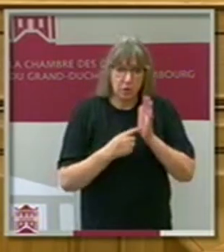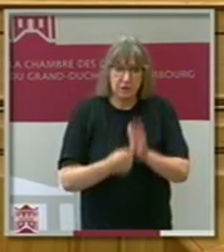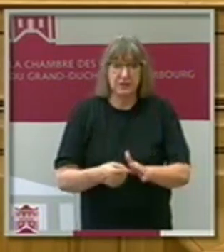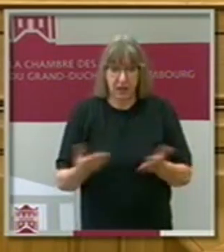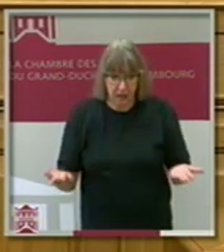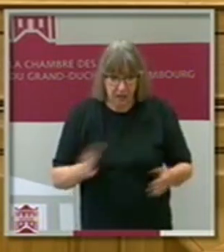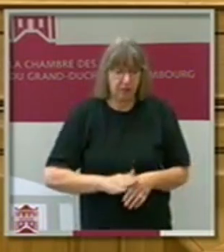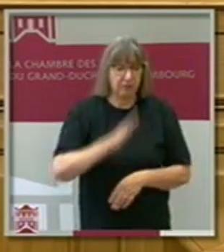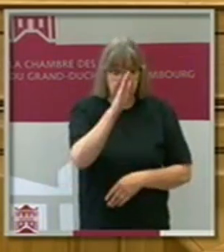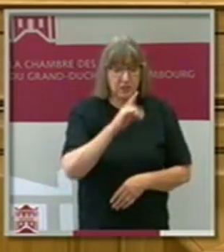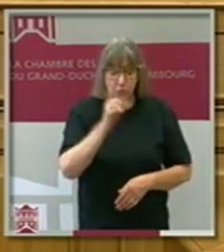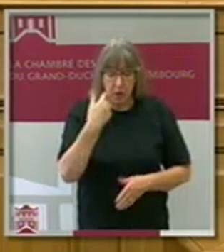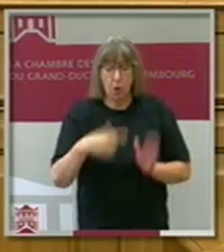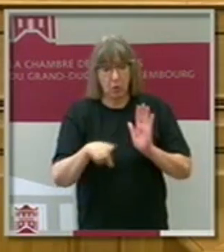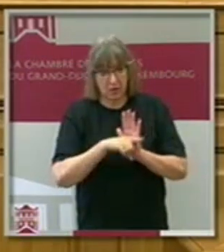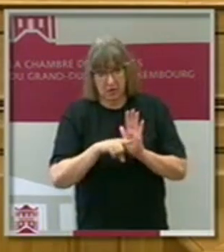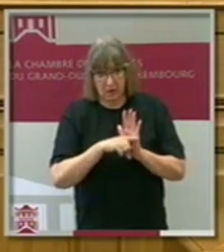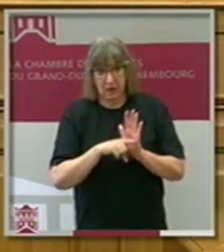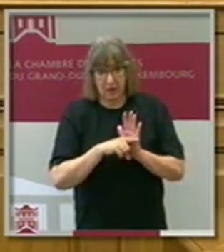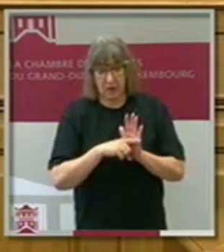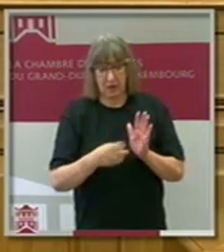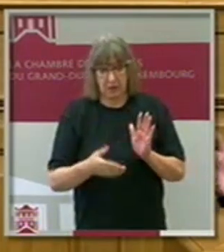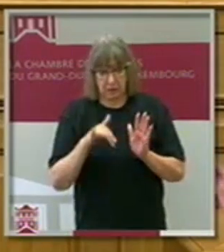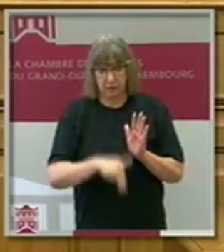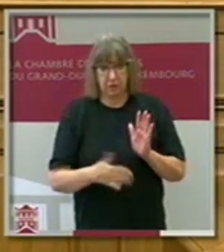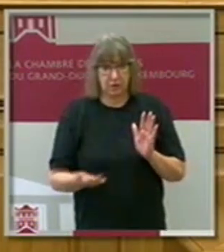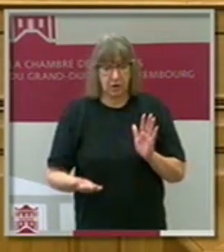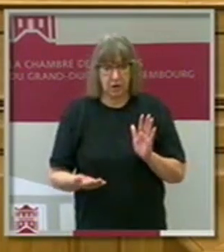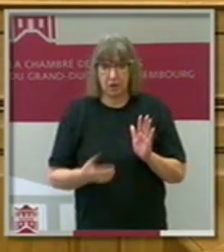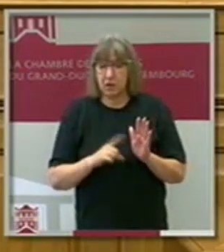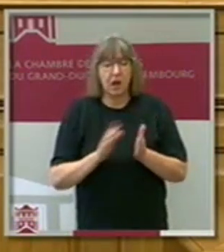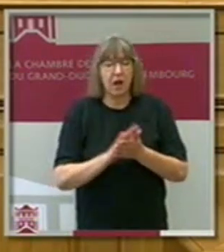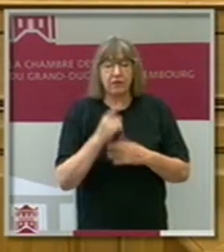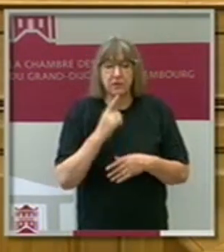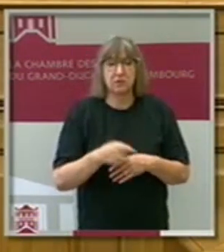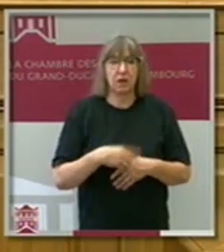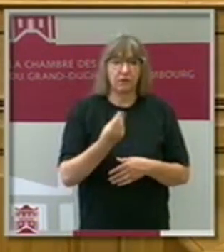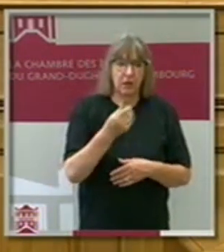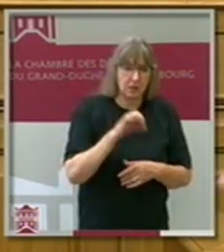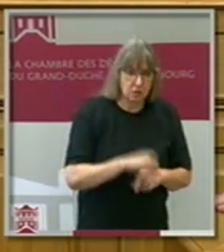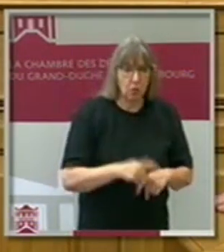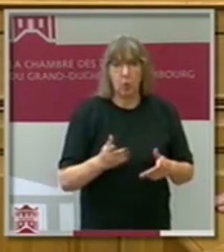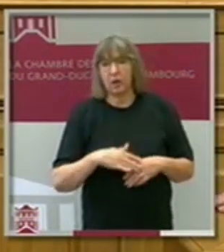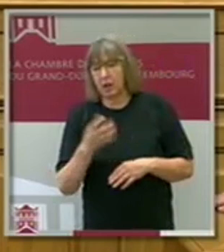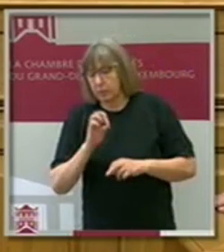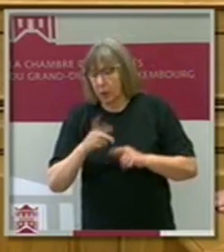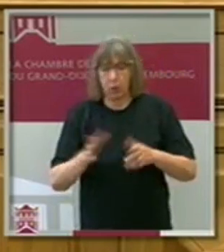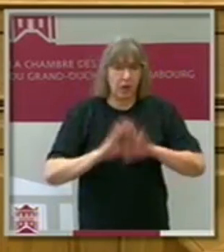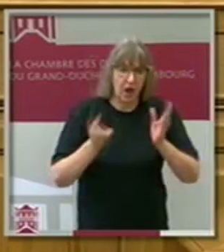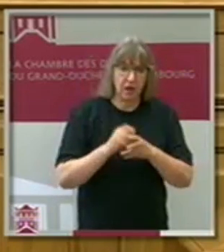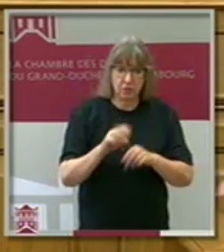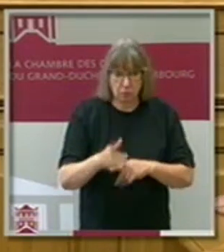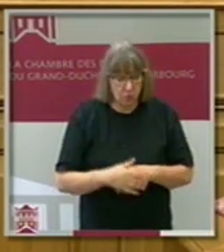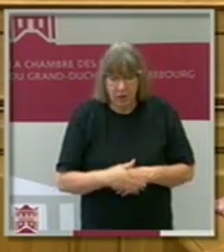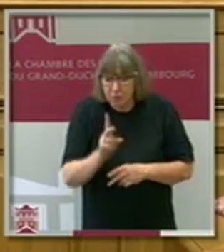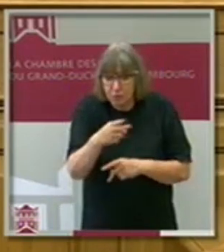Reihe, Finanzen sind an der Reihe, das alles an der Reihe, an der Wirklichkeit, also nicht an der Reihe. Also nicht mal ein Schlaraffenland durchstellen.